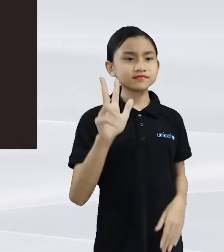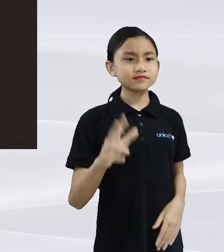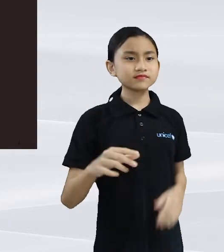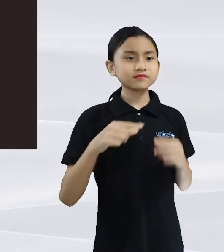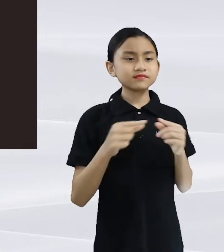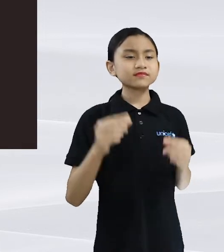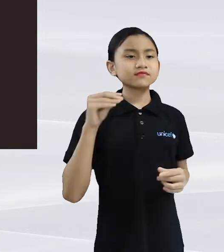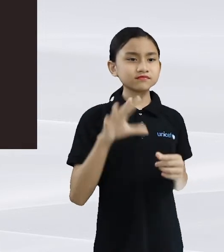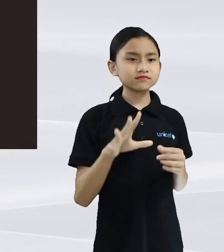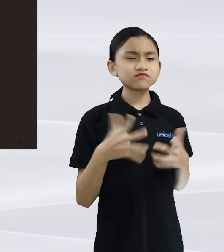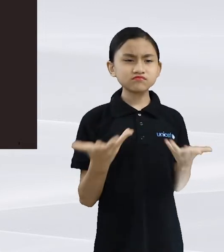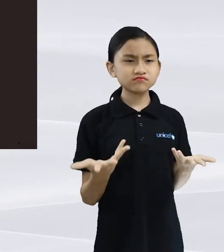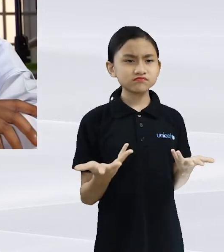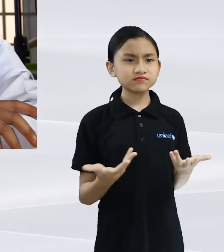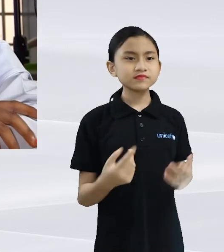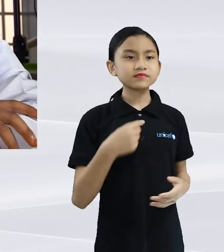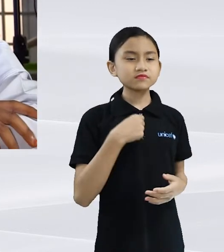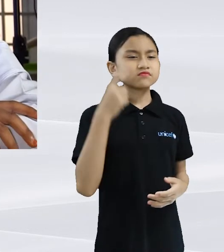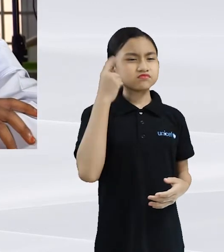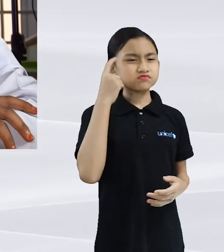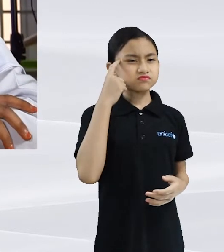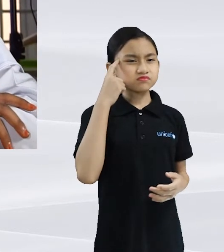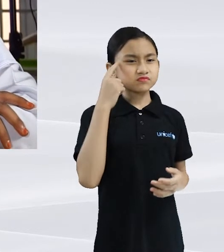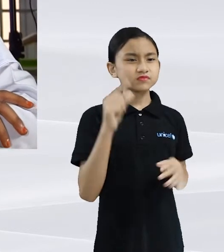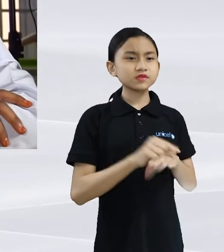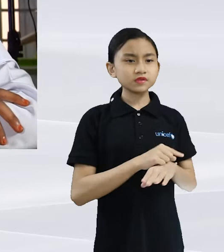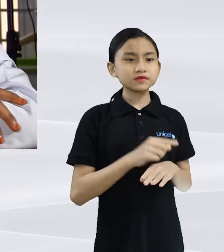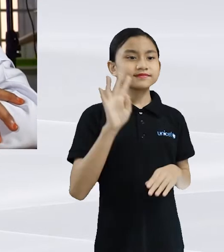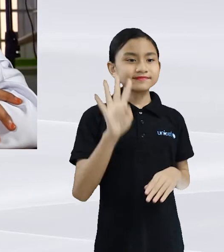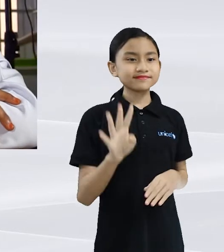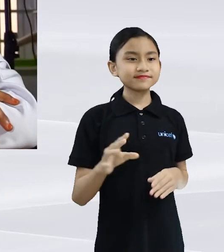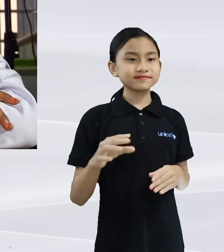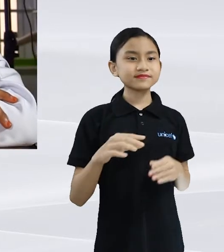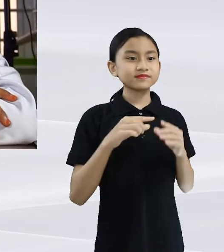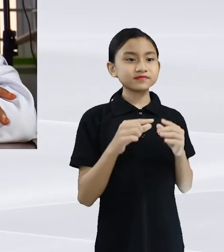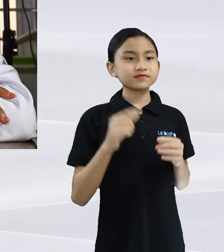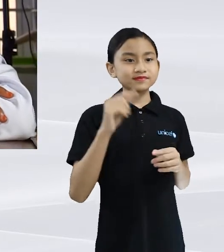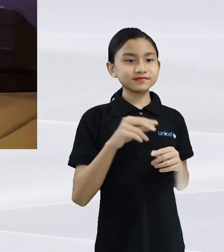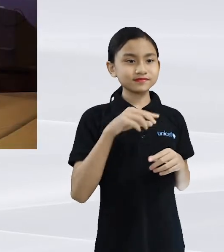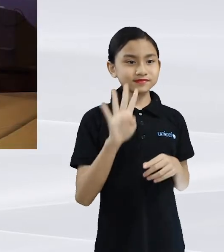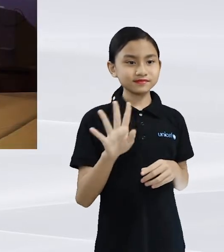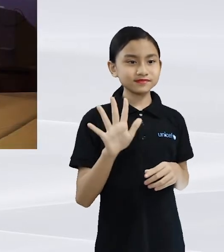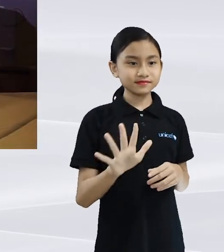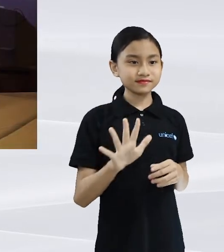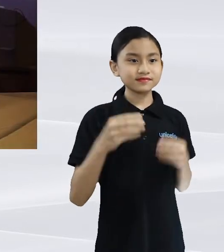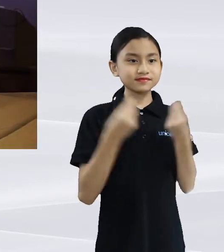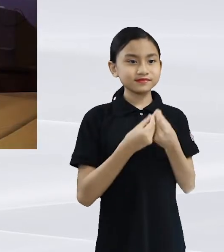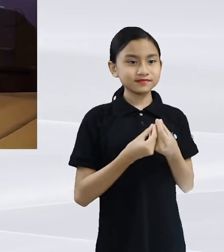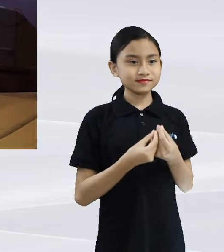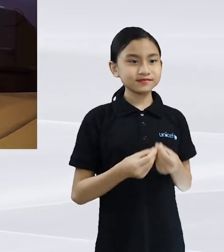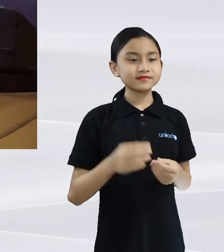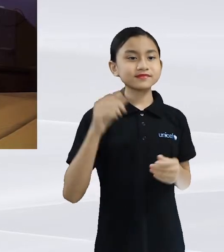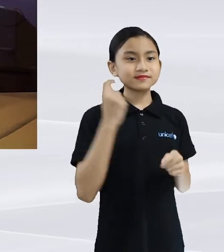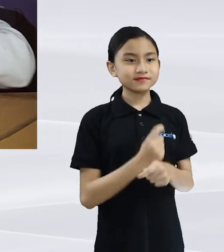pendera cahaya sahaja kan? Sebab saya rasa, kalau kita guna 4 pendera cahaya, bacaannya akan lebih